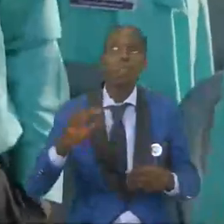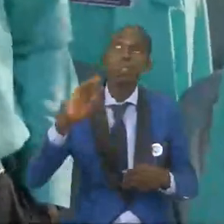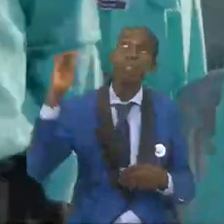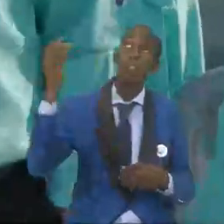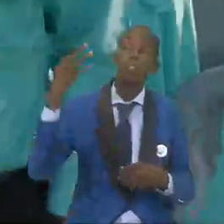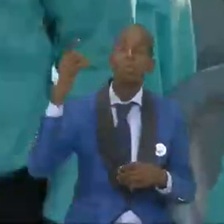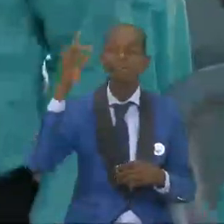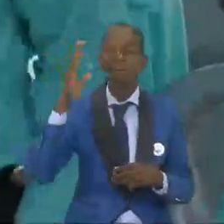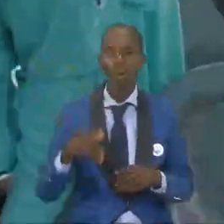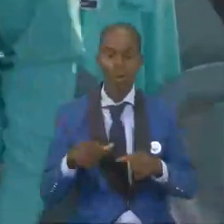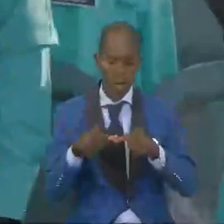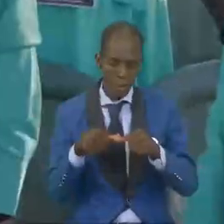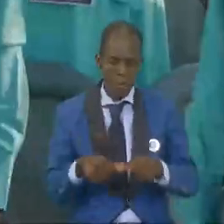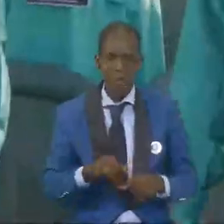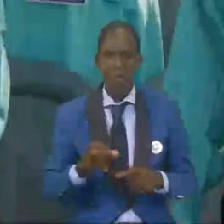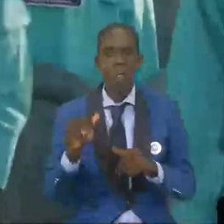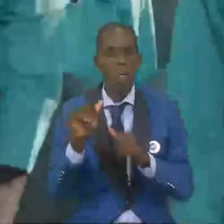courageux.